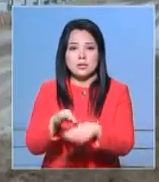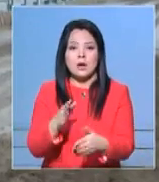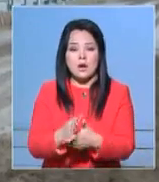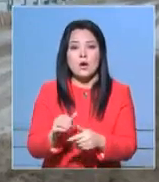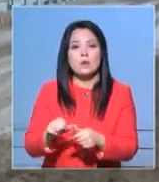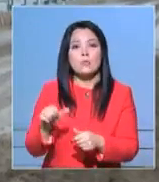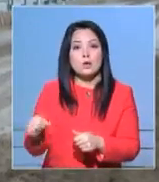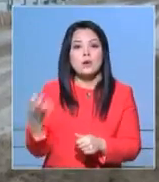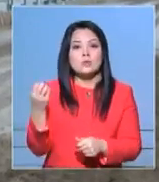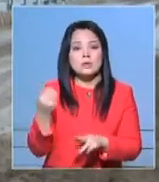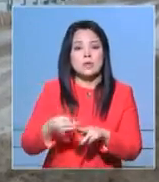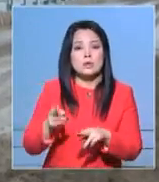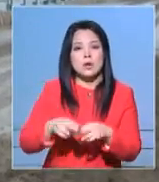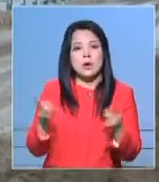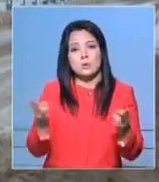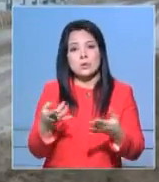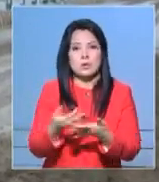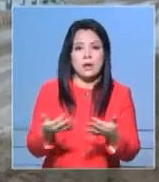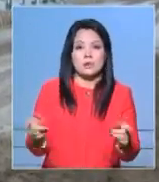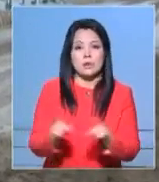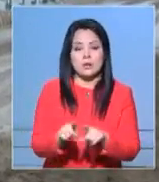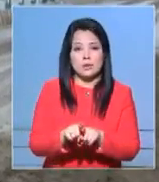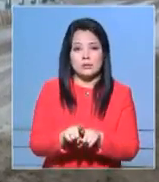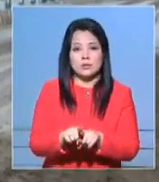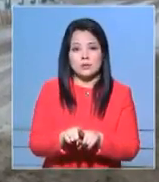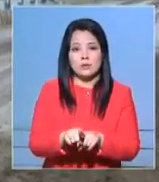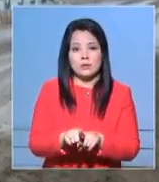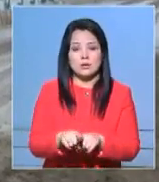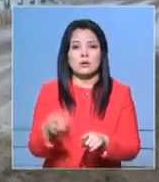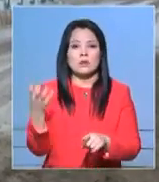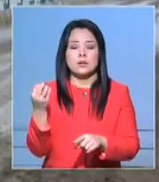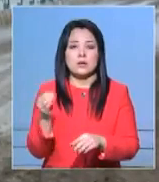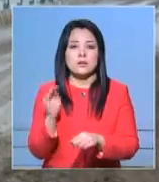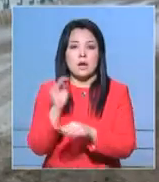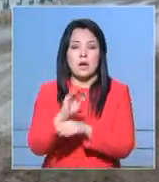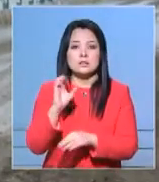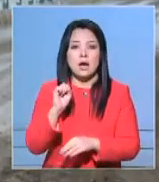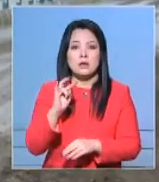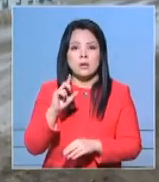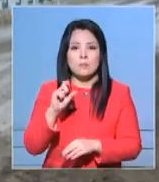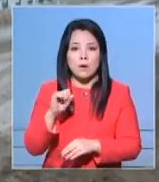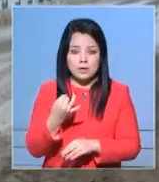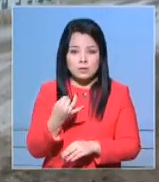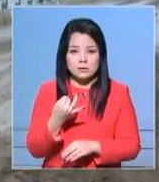бөлек қажет болған жағдайда 10-шы Сағынбай каналына жерде